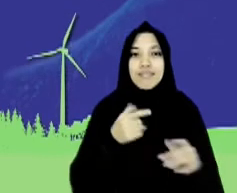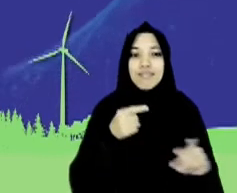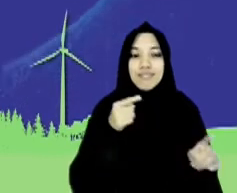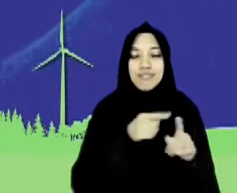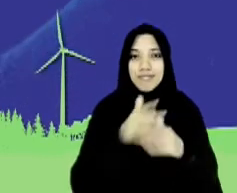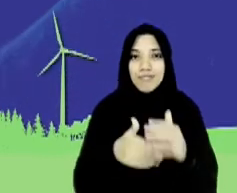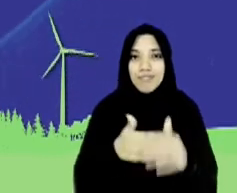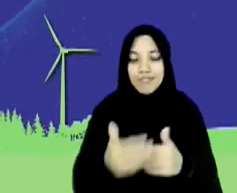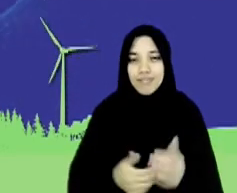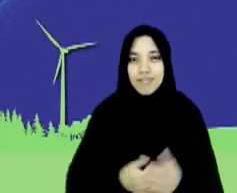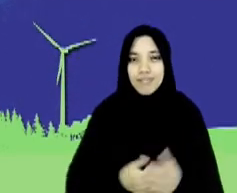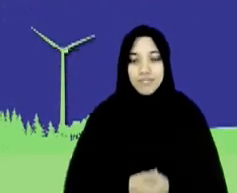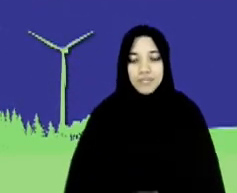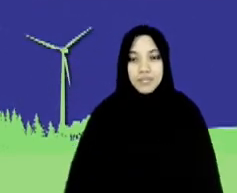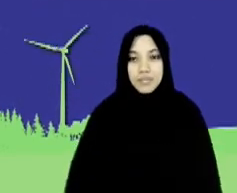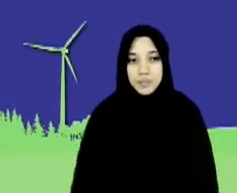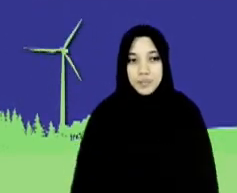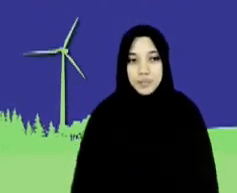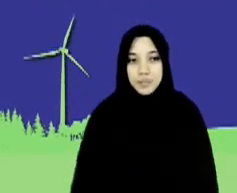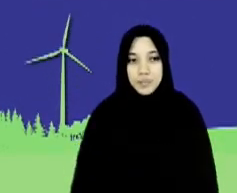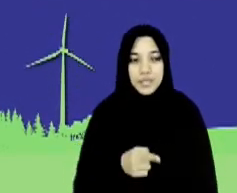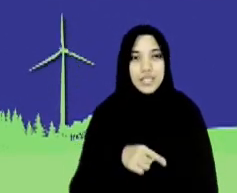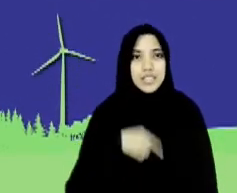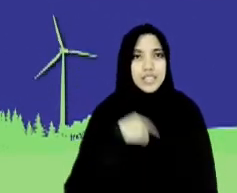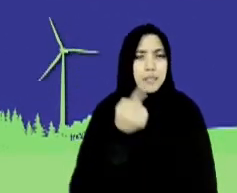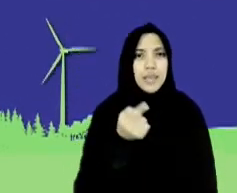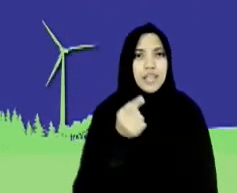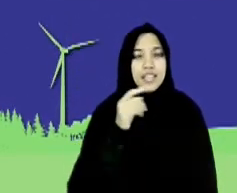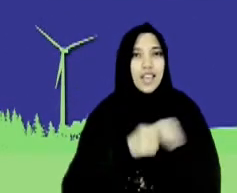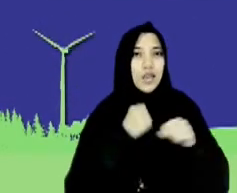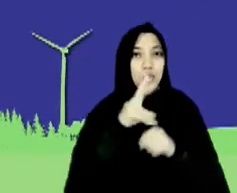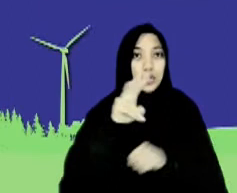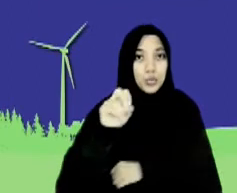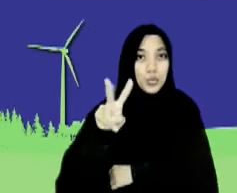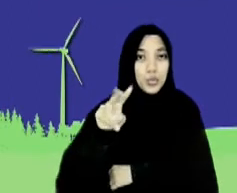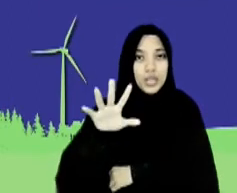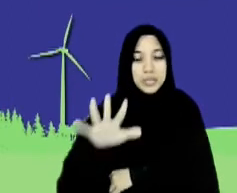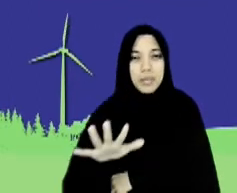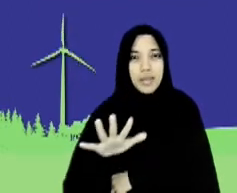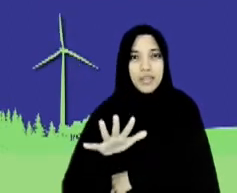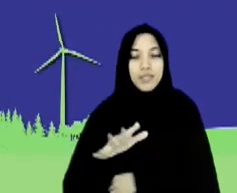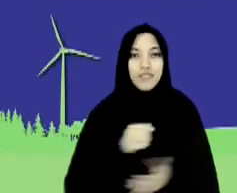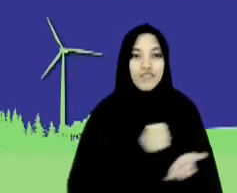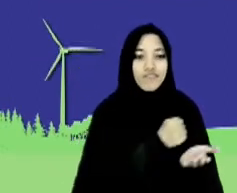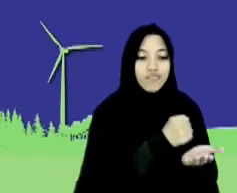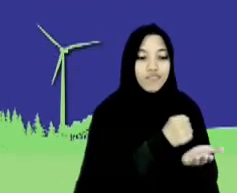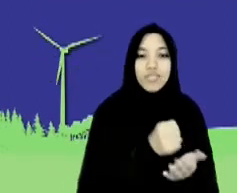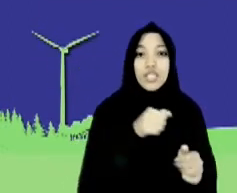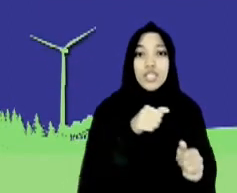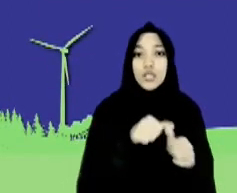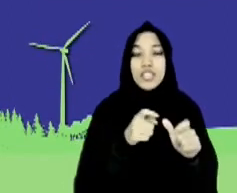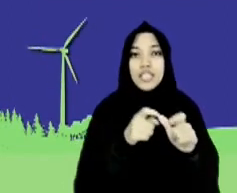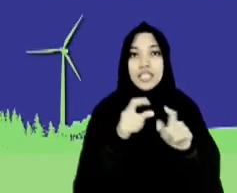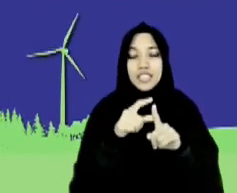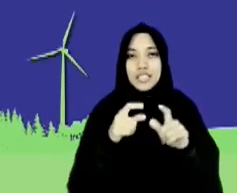Eh dan ini akan dikucurkan sampai 2025 Selain itu tahun lalu ssbc juga berkomitmen